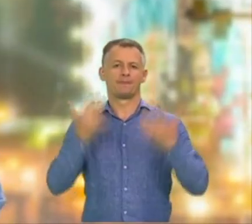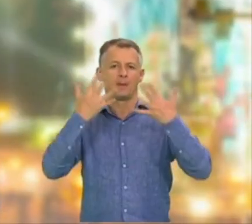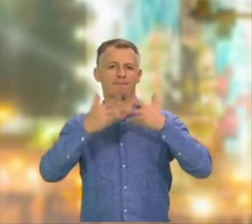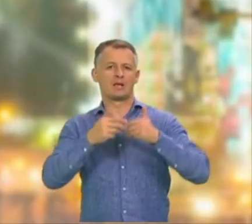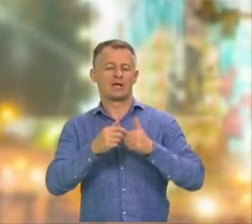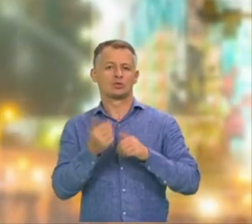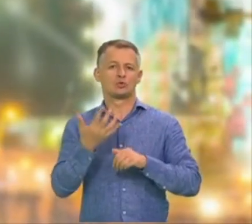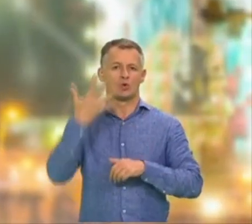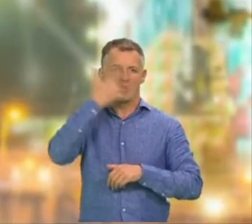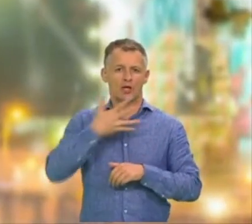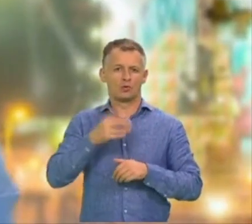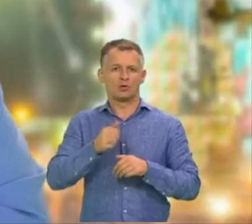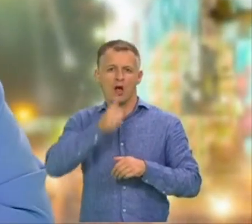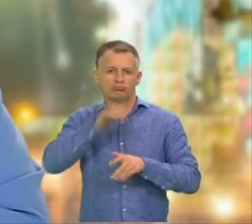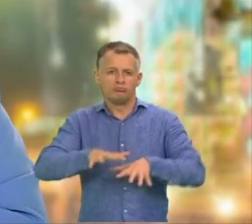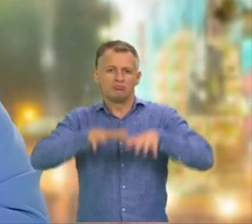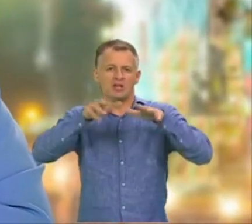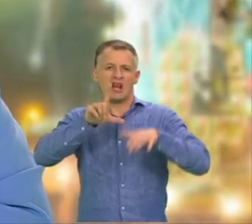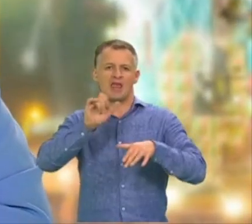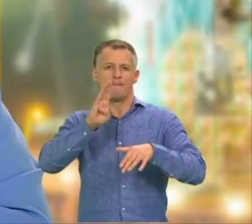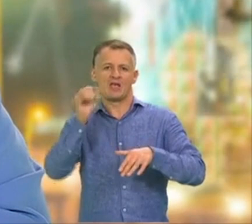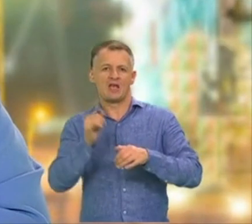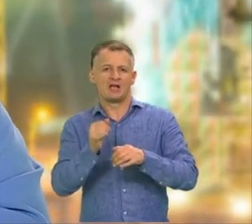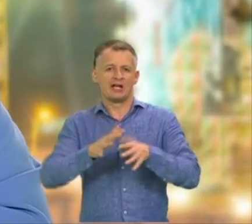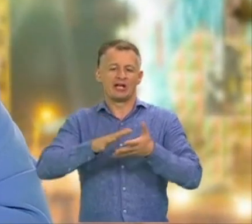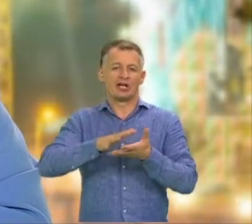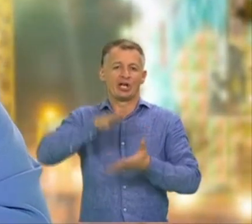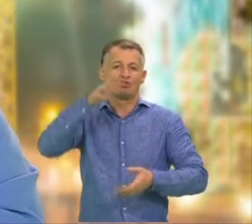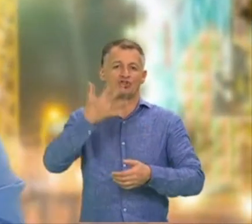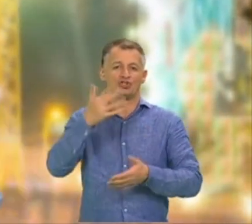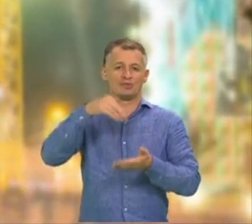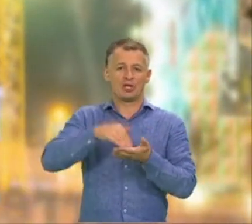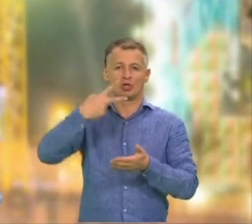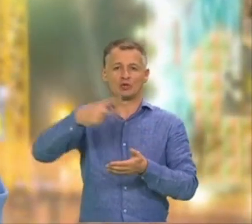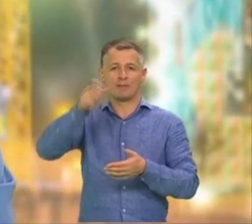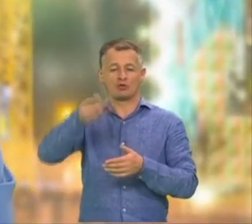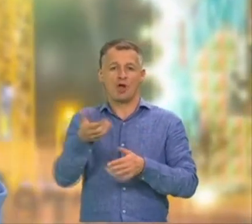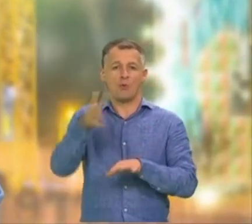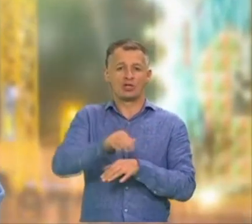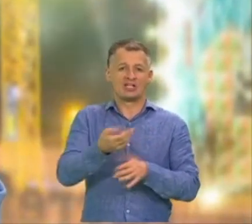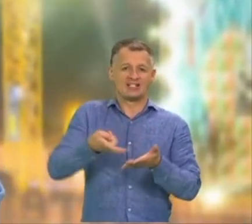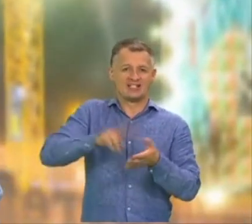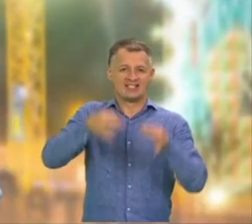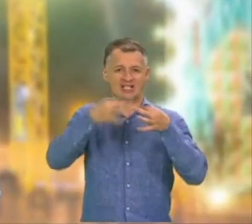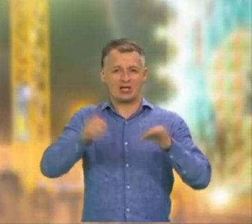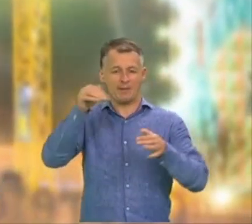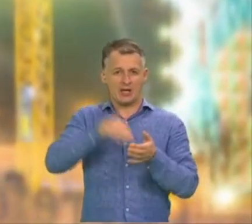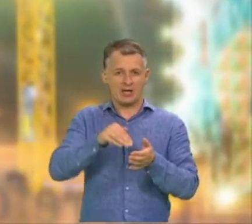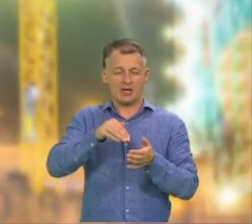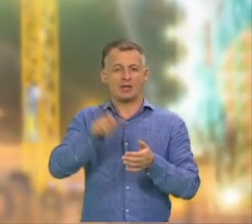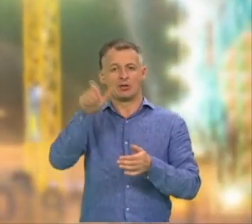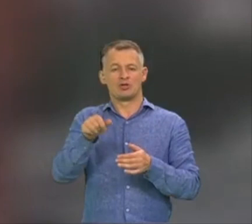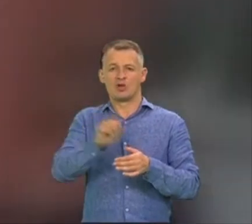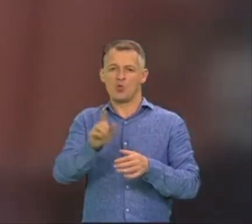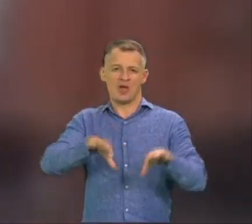Bilanțul negru al inundațiilor din Libia crește de la oră la alta. Peste 5200 de oameni și-au pierdut viața, iar alții 10.000 sunt încă de negăsit.